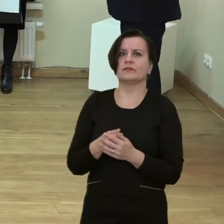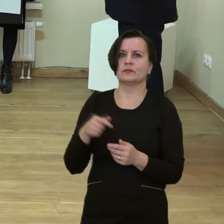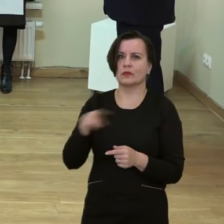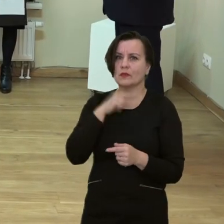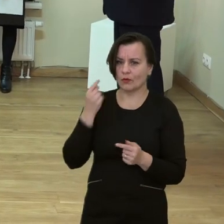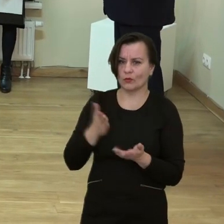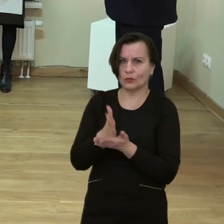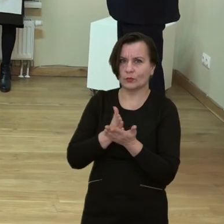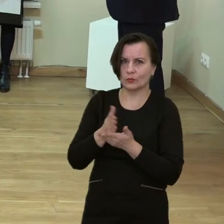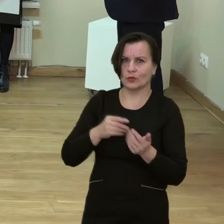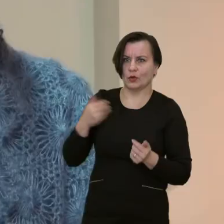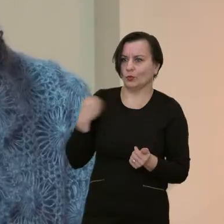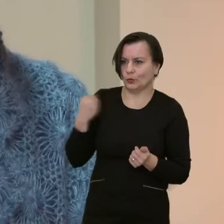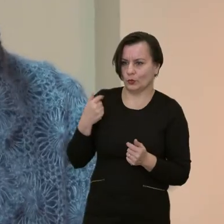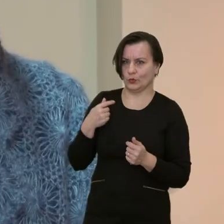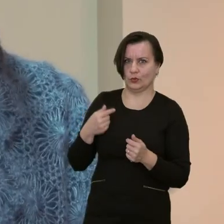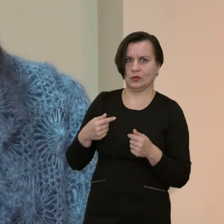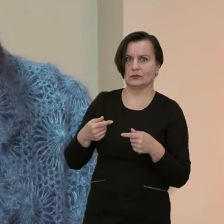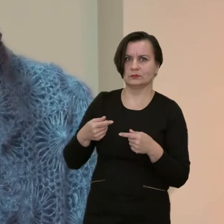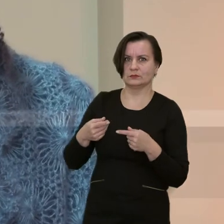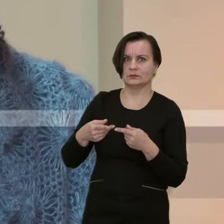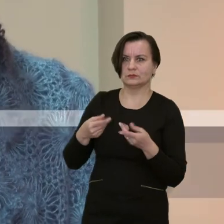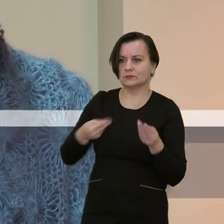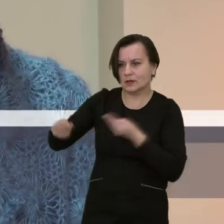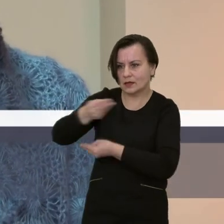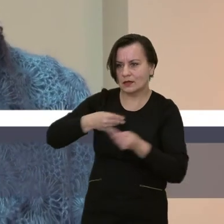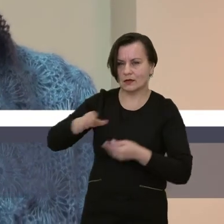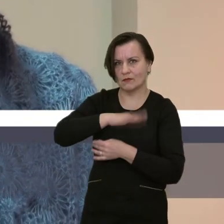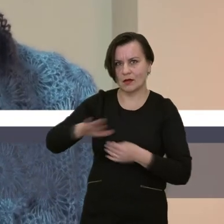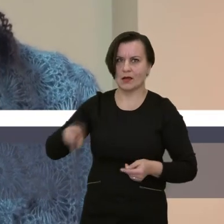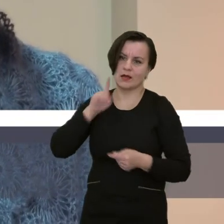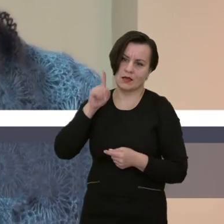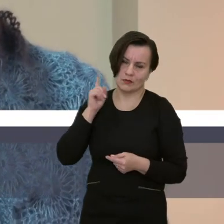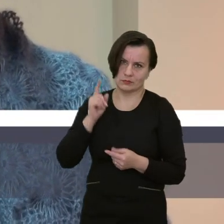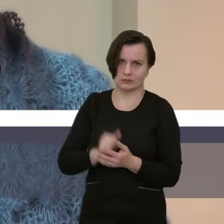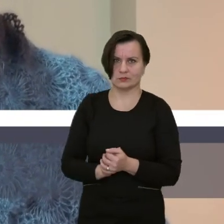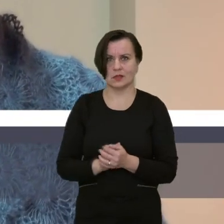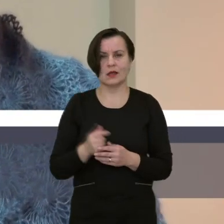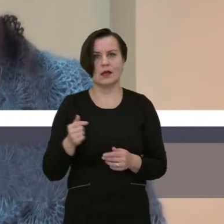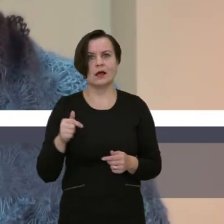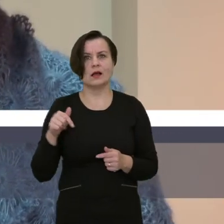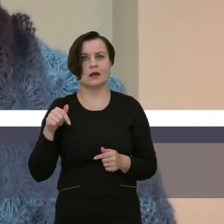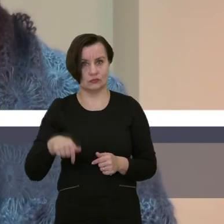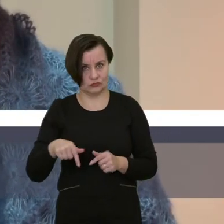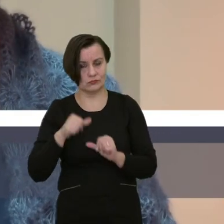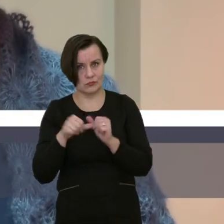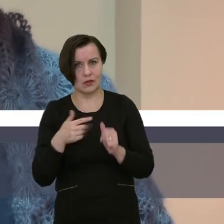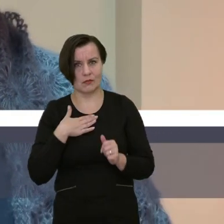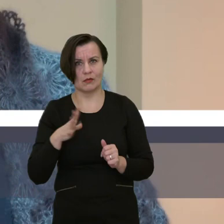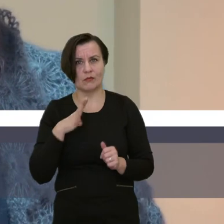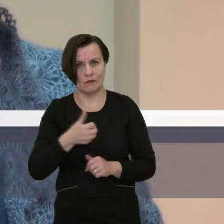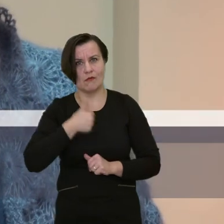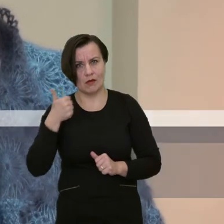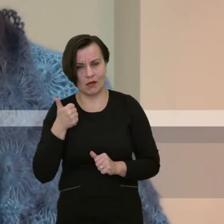su vaikais jaunimu. Šie metai, sakyčiau, man buvo tikrai geri, kadangi atsirado vaikų,